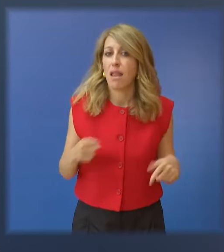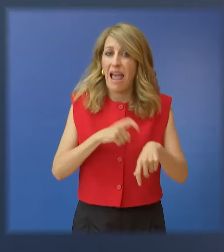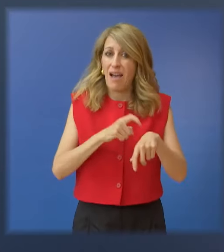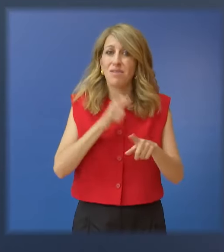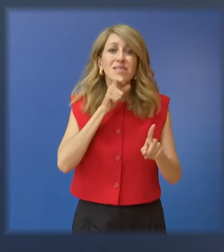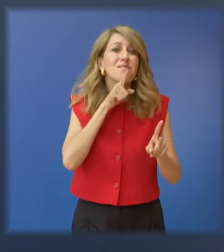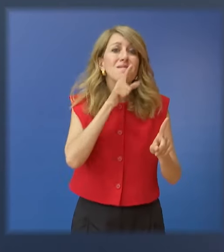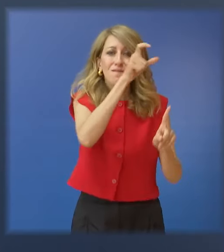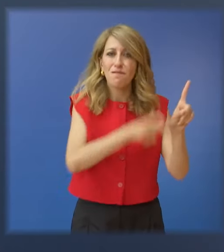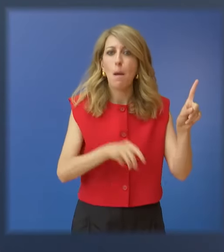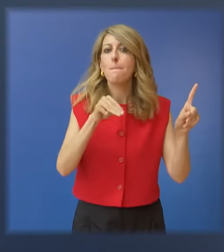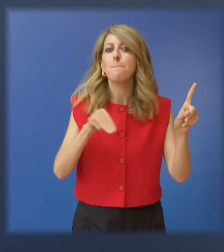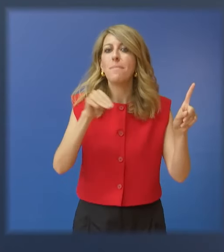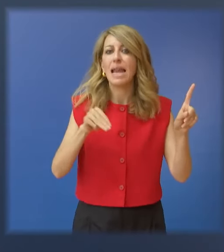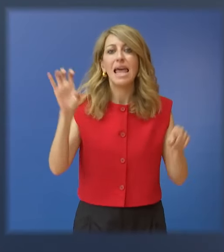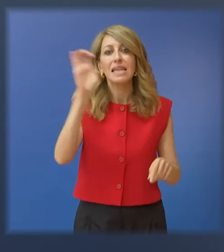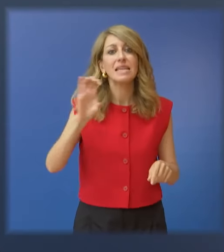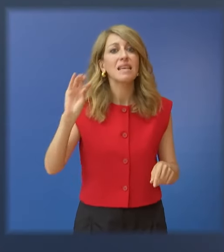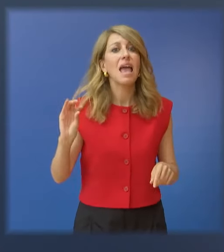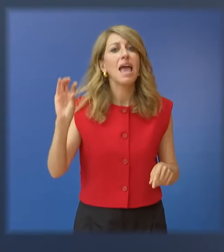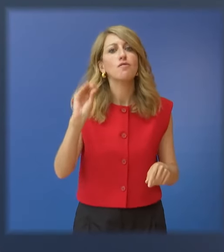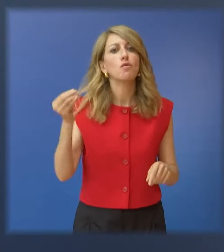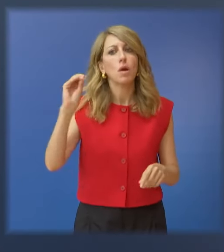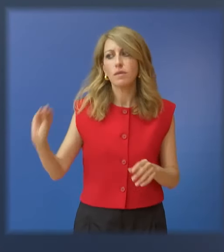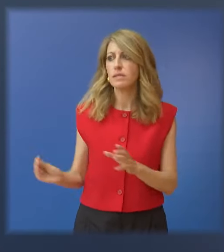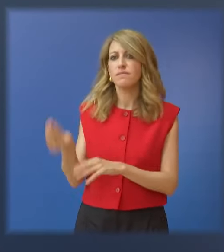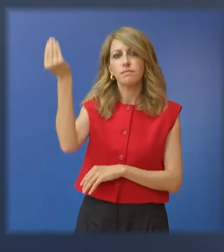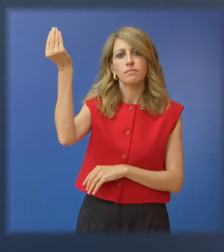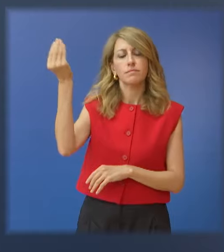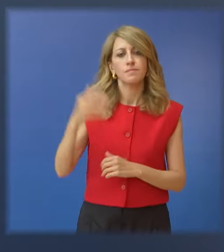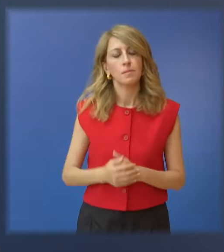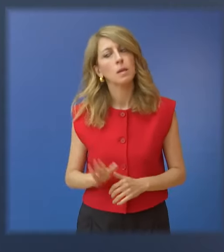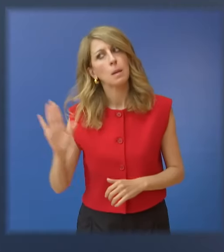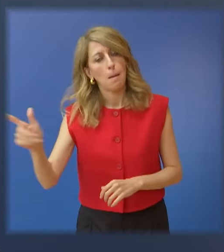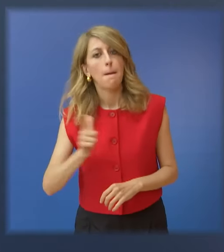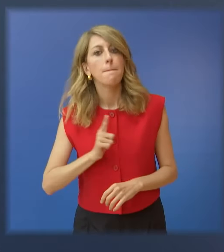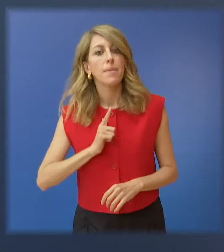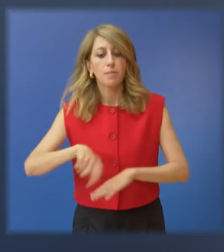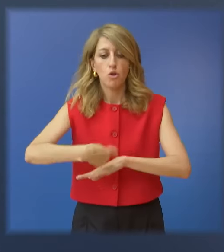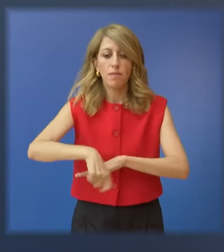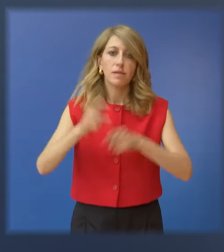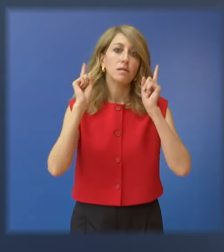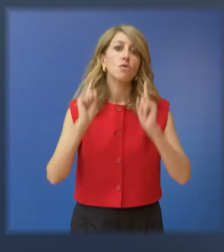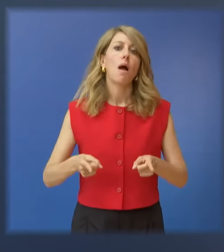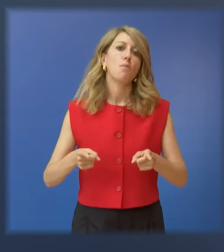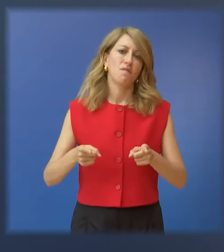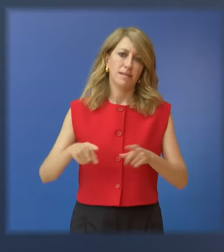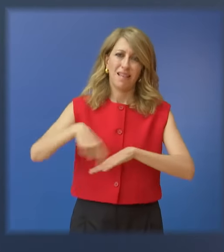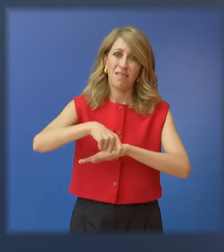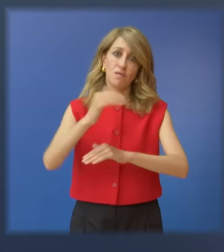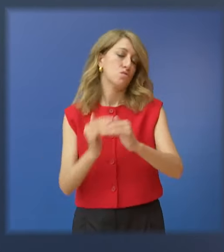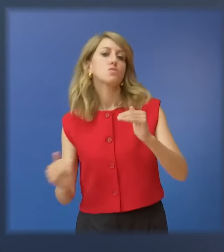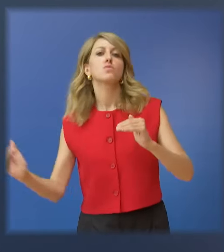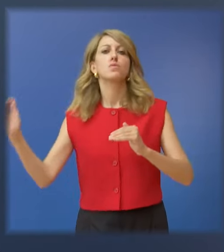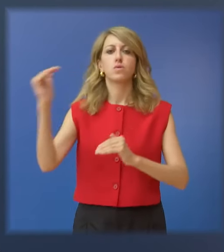σας ρωτώ ευχαριστώ καταρχάς περιμένουμε να δούμε την έκβαση του δεύτερου βαθμού ε με την ευκαιρία που μου δίνατε επαναλαμβάνω ότι